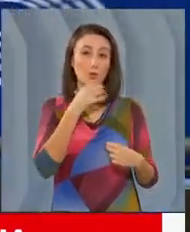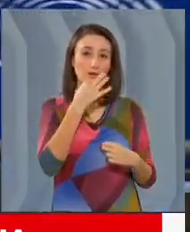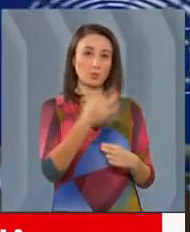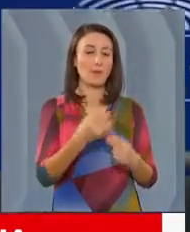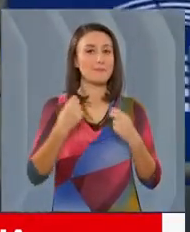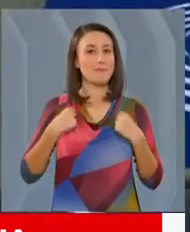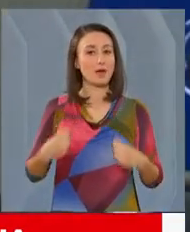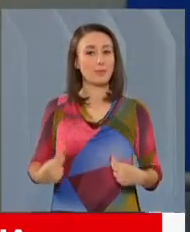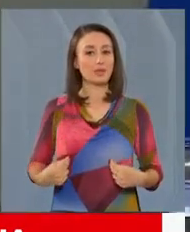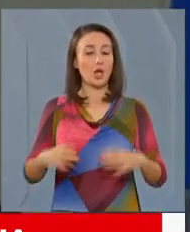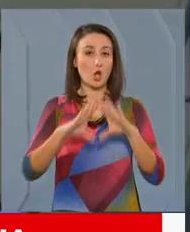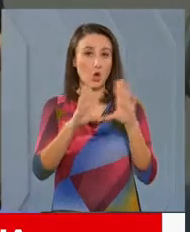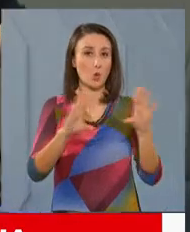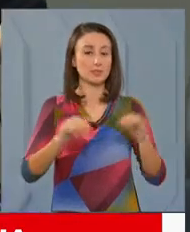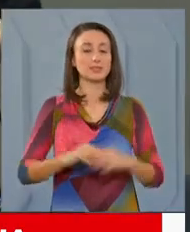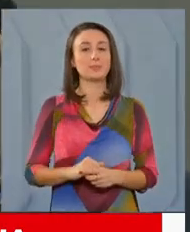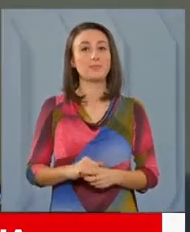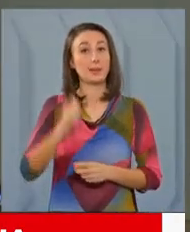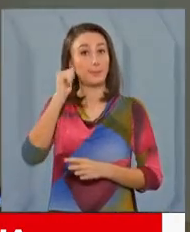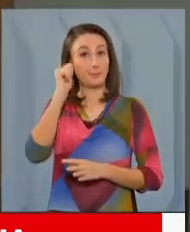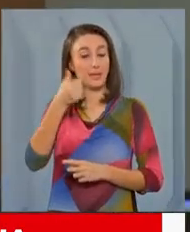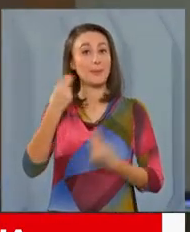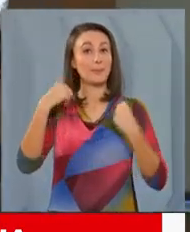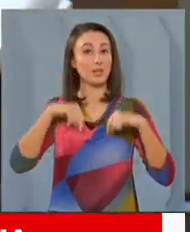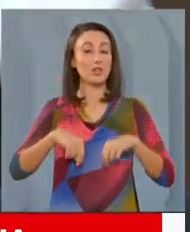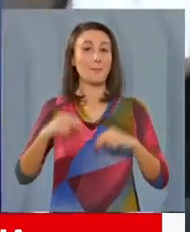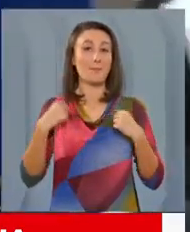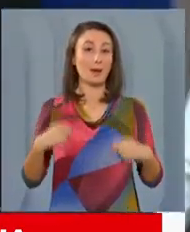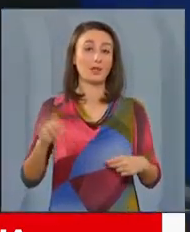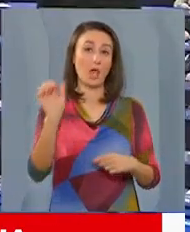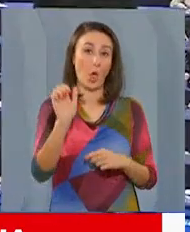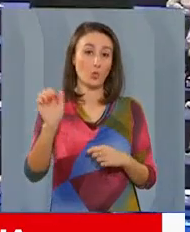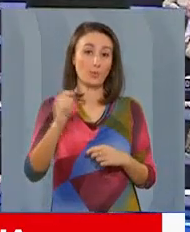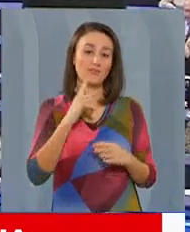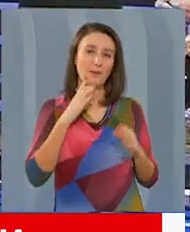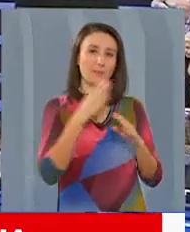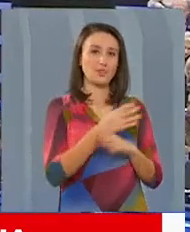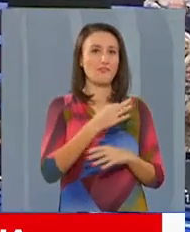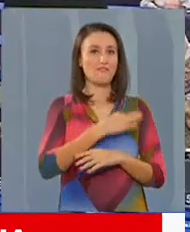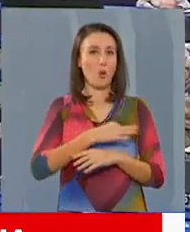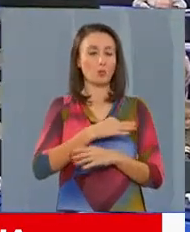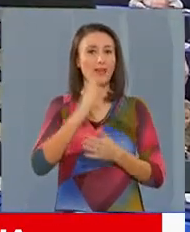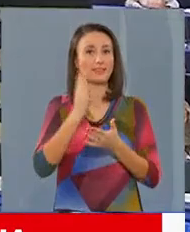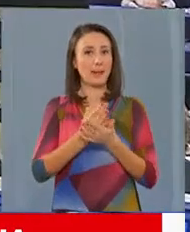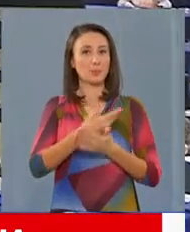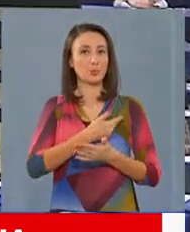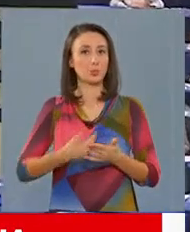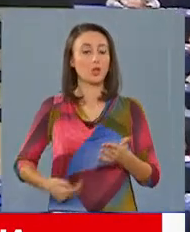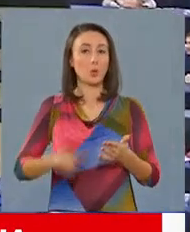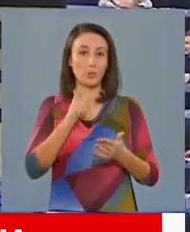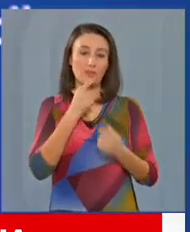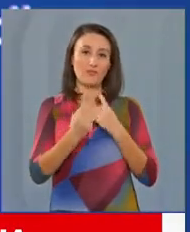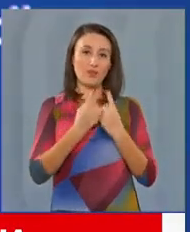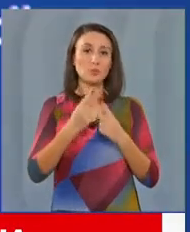va adresa parlamentarilor români iar mâine președinta Parlamentului european va merge la Facultatea de Drept din București unde